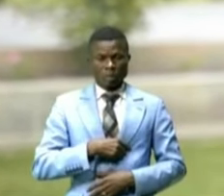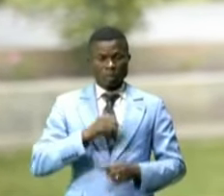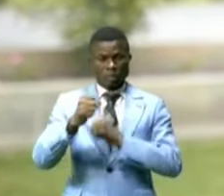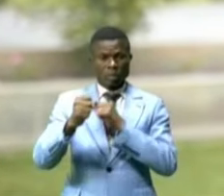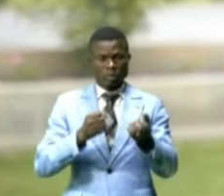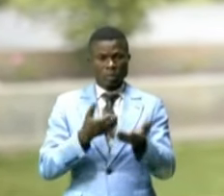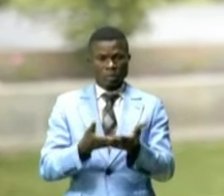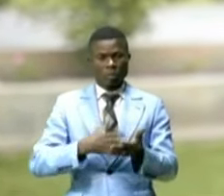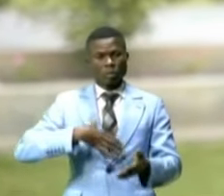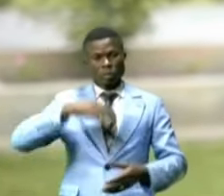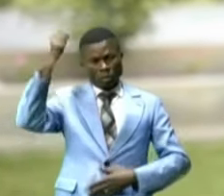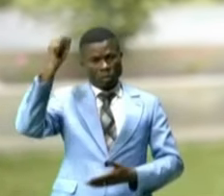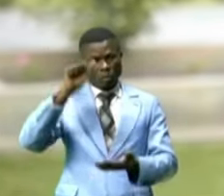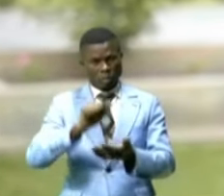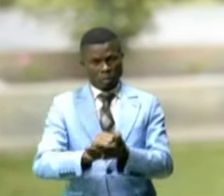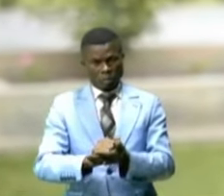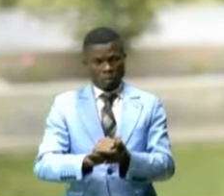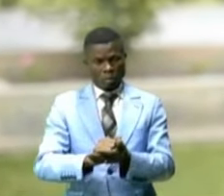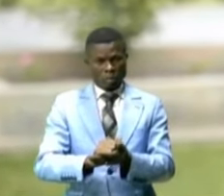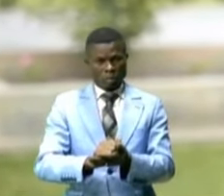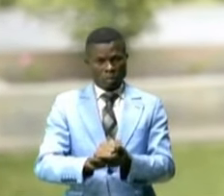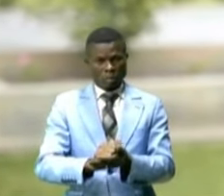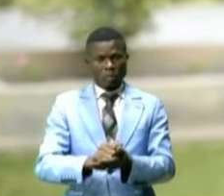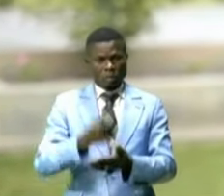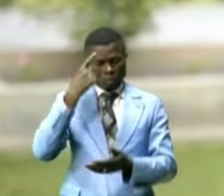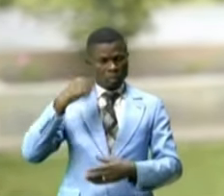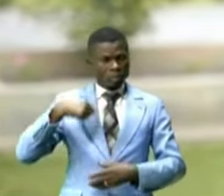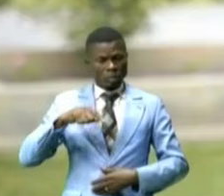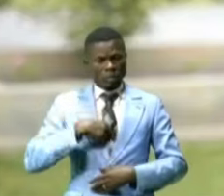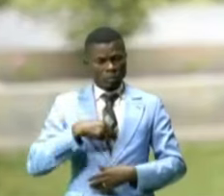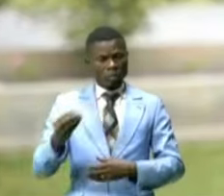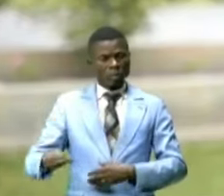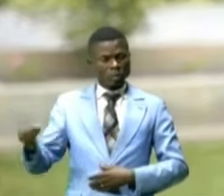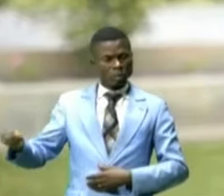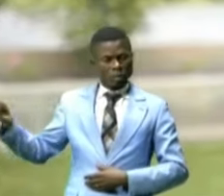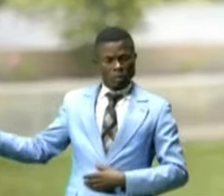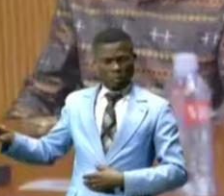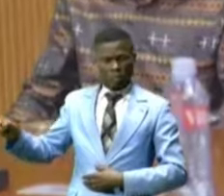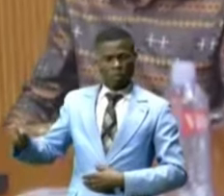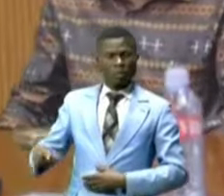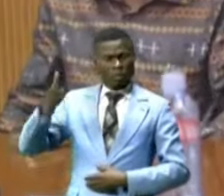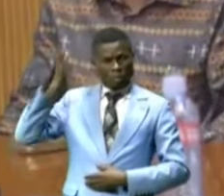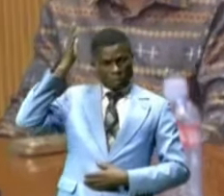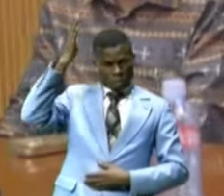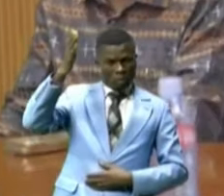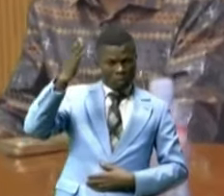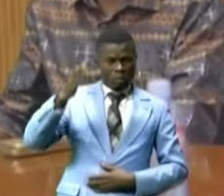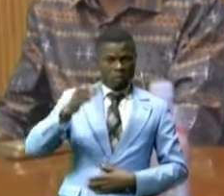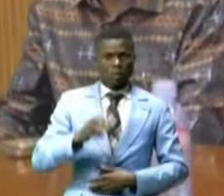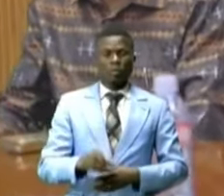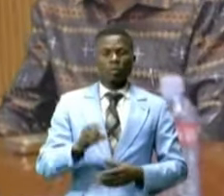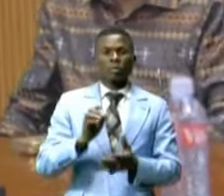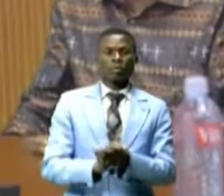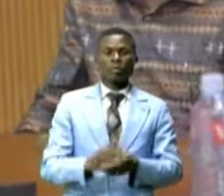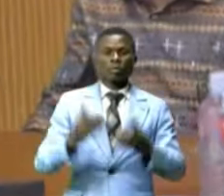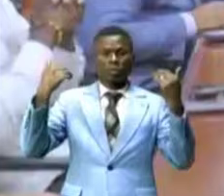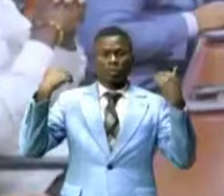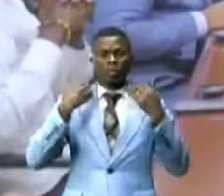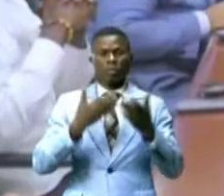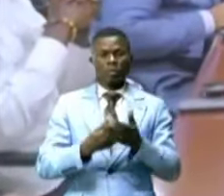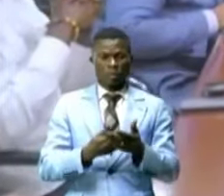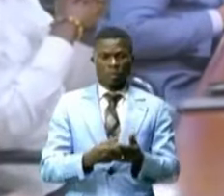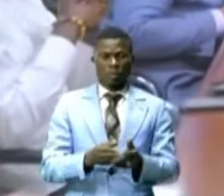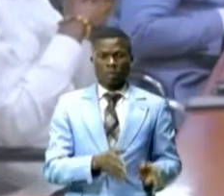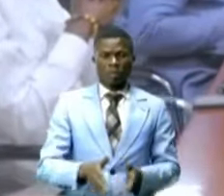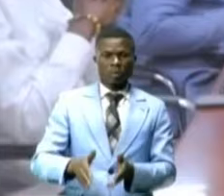sa victoire impactera non pas notre génération, mais toutes les générations futures. Pour les DG Miguel, celle-ci est donc l'unique voie